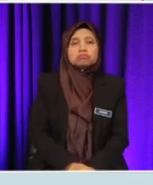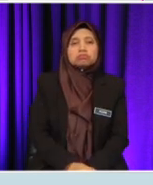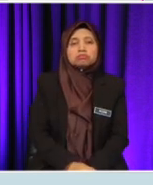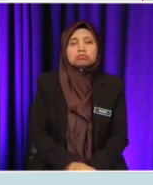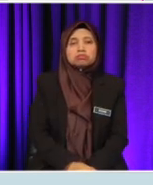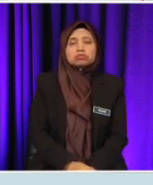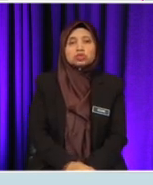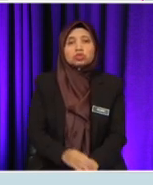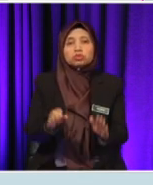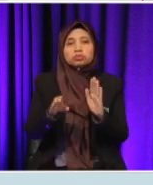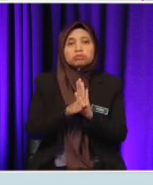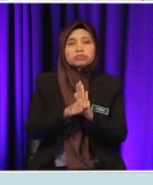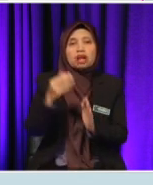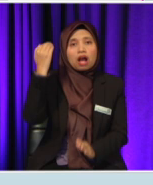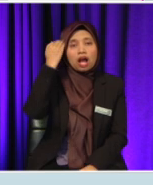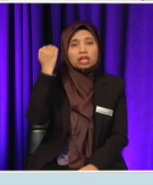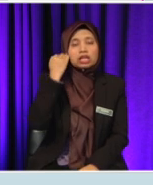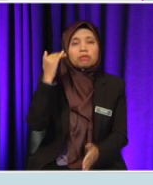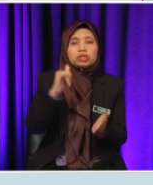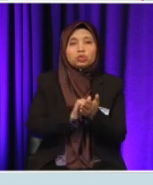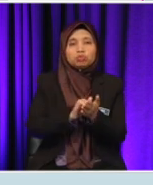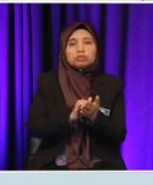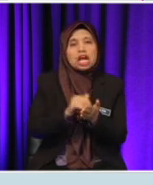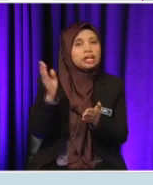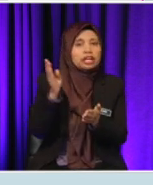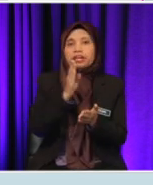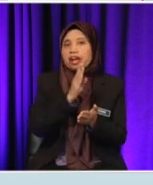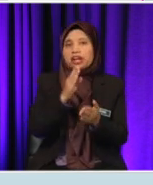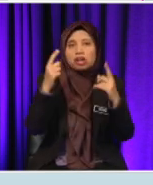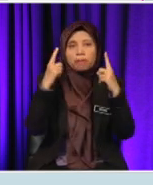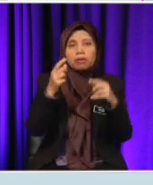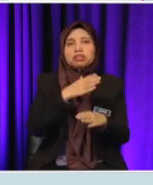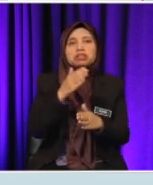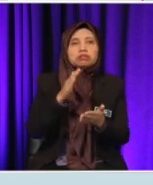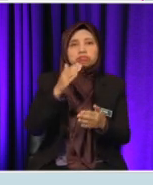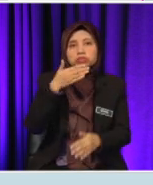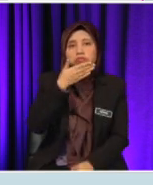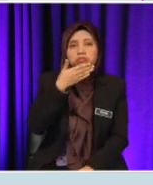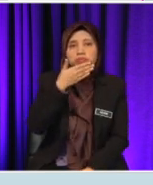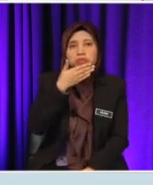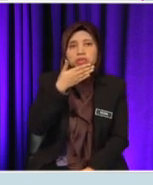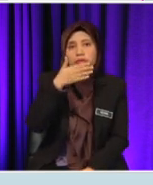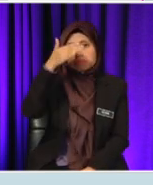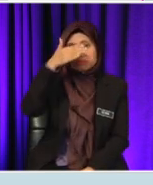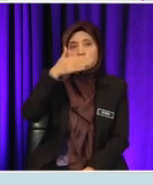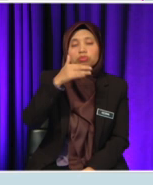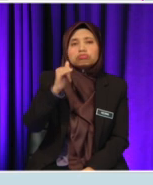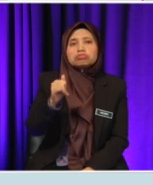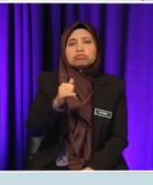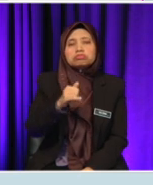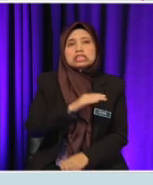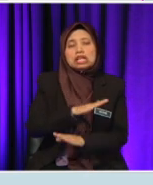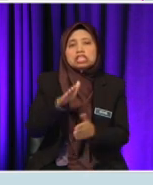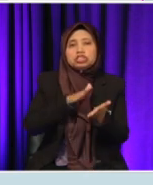Hakim contoh Hakim tersebut menggeleng-geleng sambil tangan kirinya mengusap-ngusap dagu yang licin tidak berjanggut